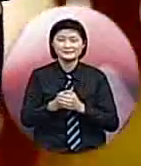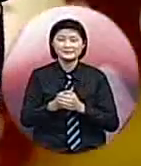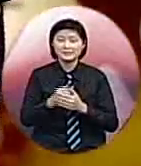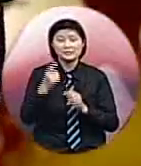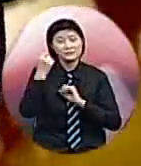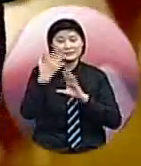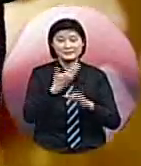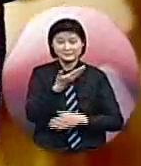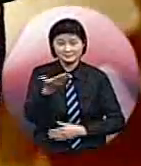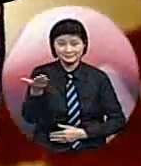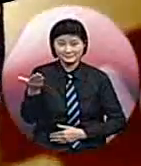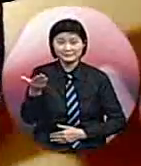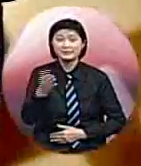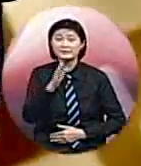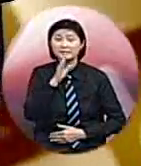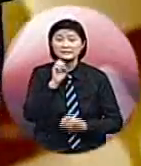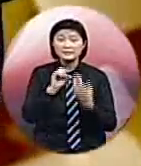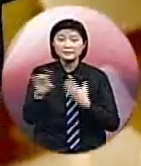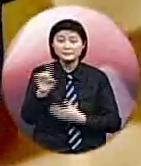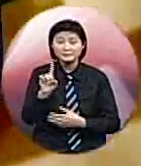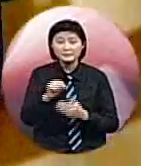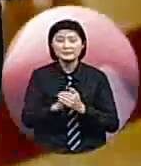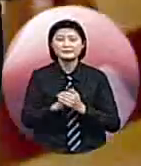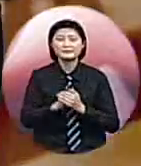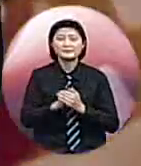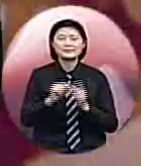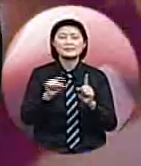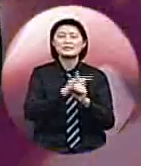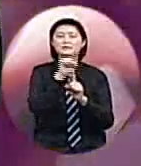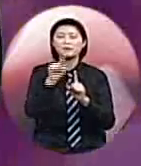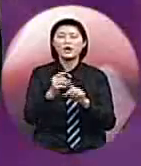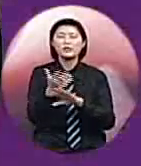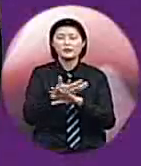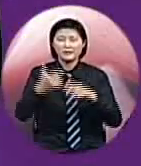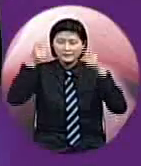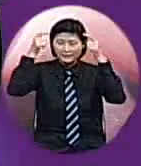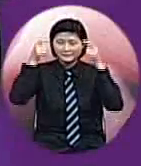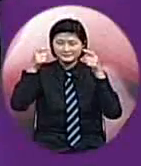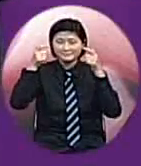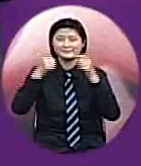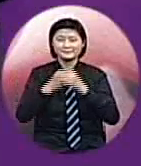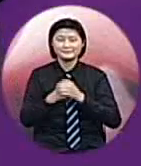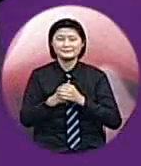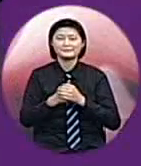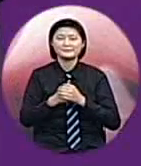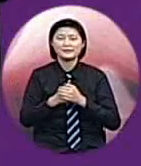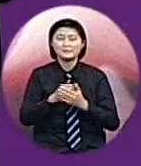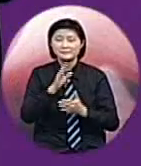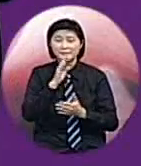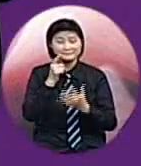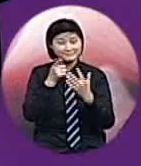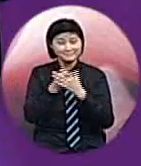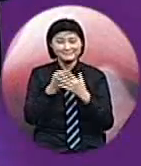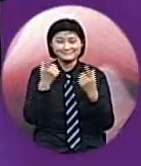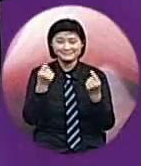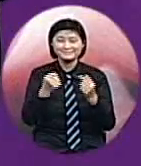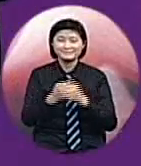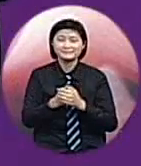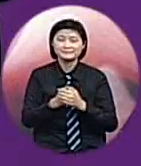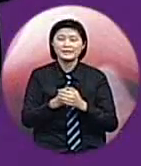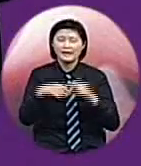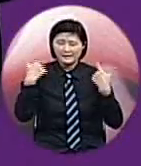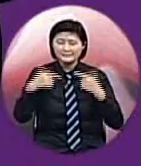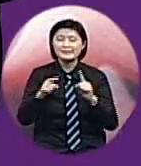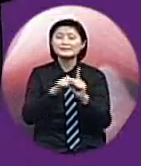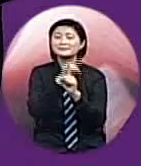이 퀴즈였습니다. 네. 정답은 뭐였죠? 정답은요? 네. 1번 털감투. 역시 우리가 추측이 맞았습니다. 네. 이 정답은